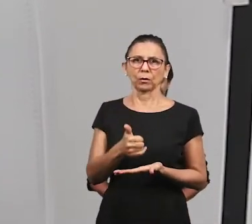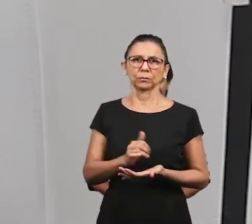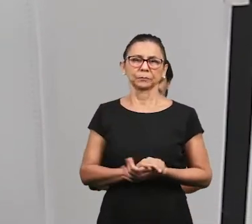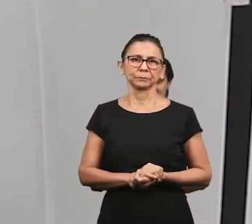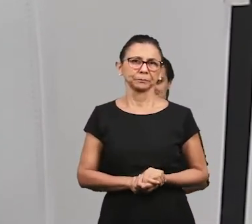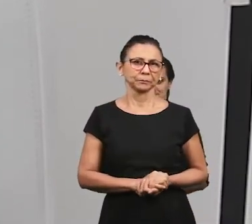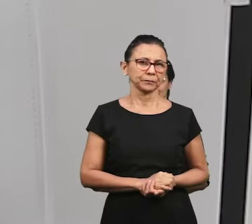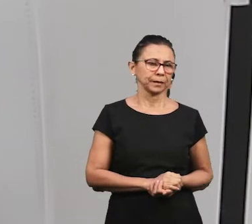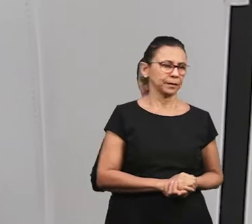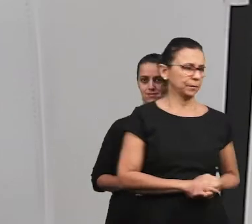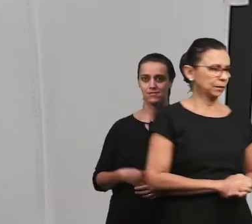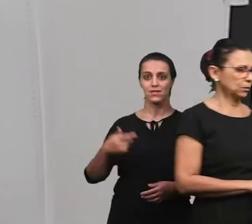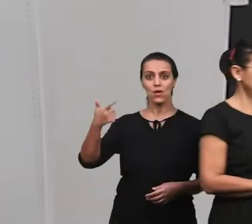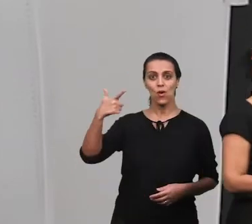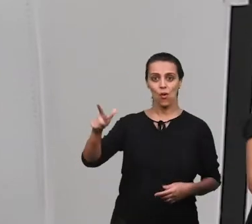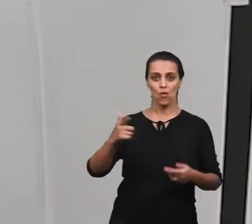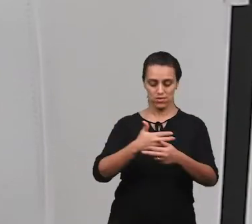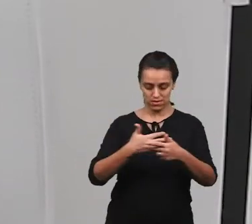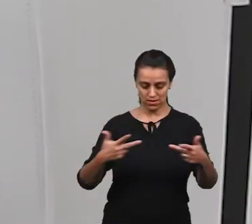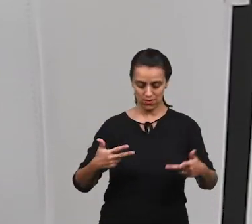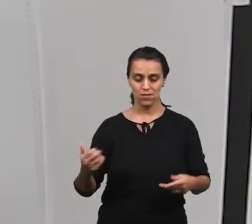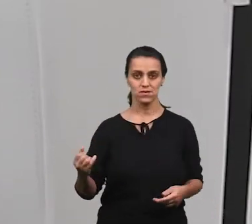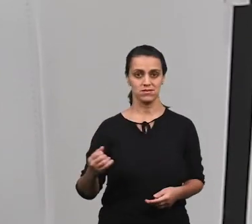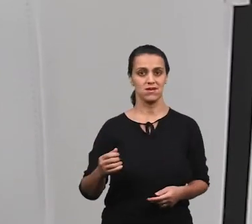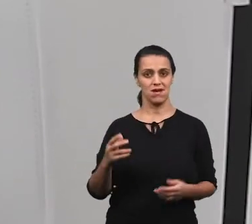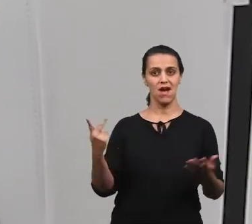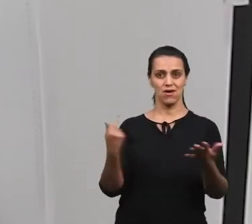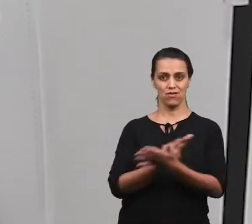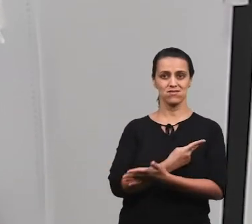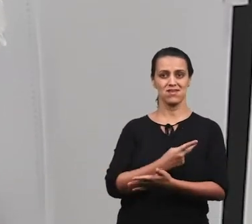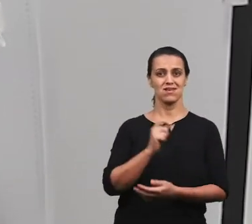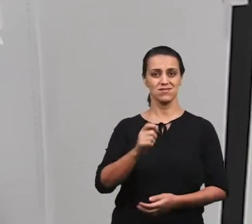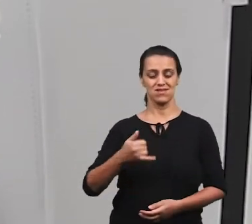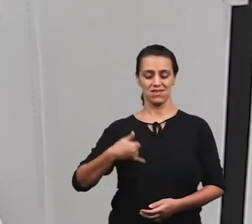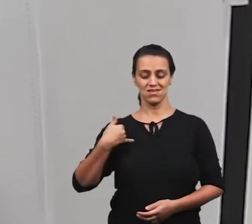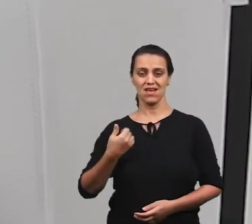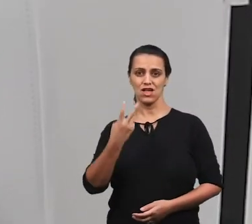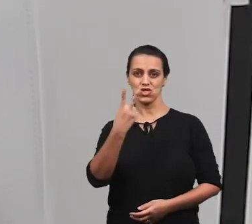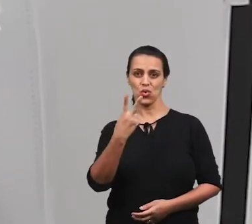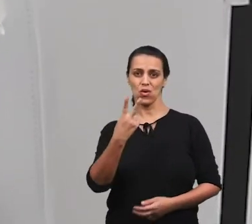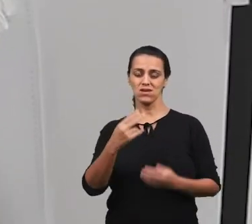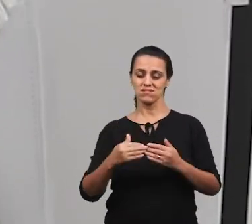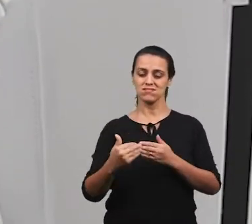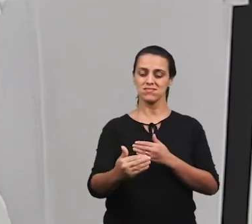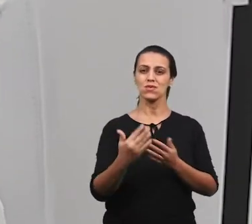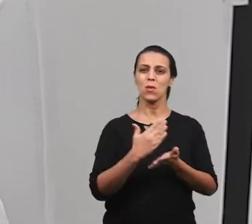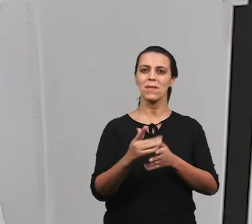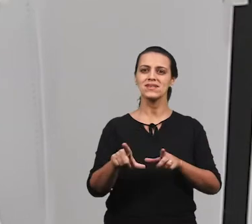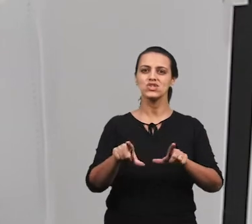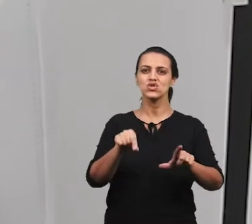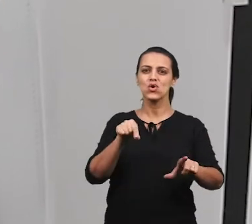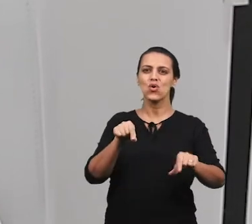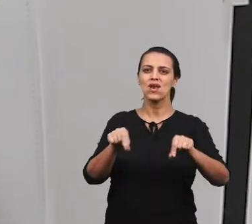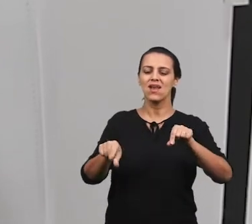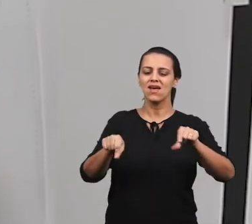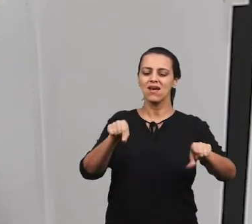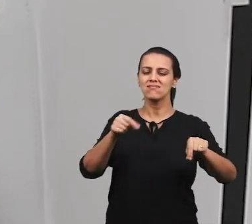благодаря продуктам питания, которые переработаны с большим содержанием сахара или жареным